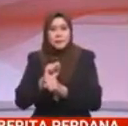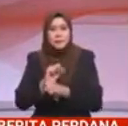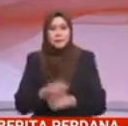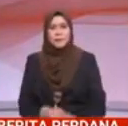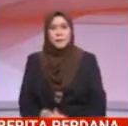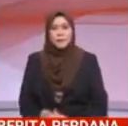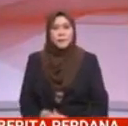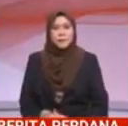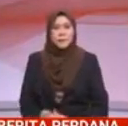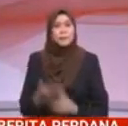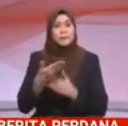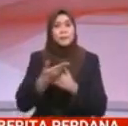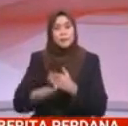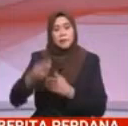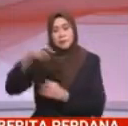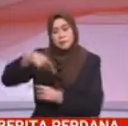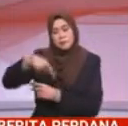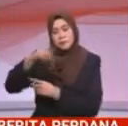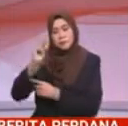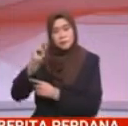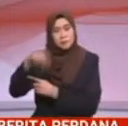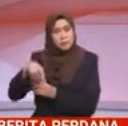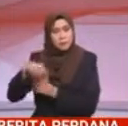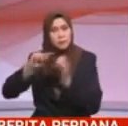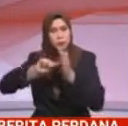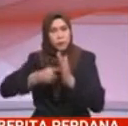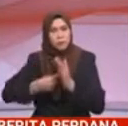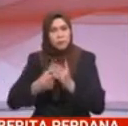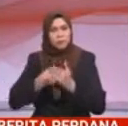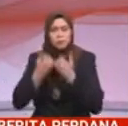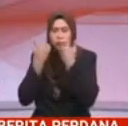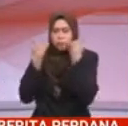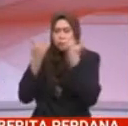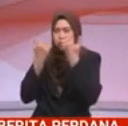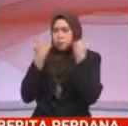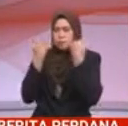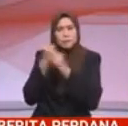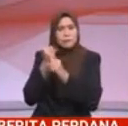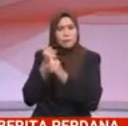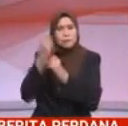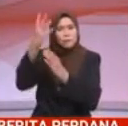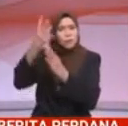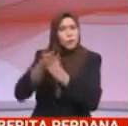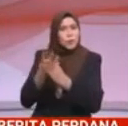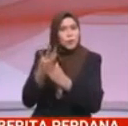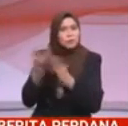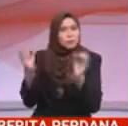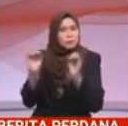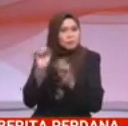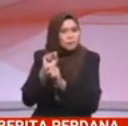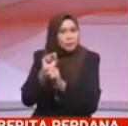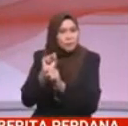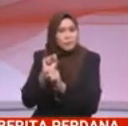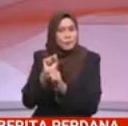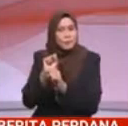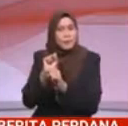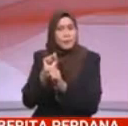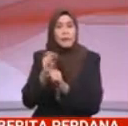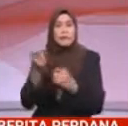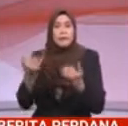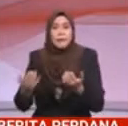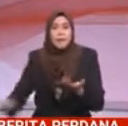Selepas PKP dilaksanakan, saya menganggur lebih kurang 4 bulan. Dan saya dapat